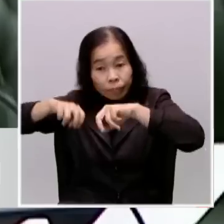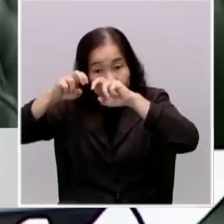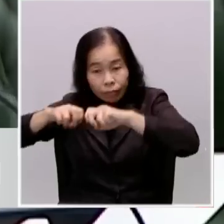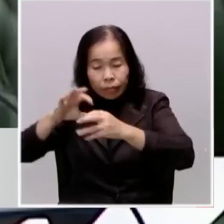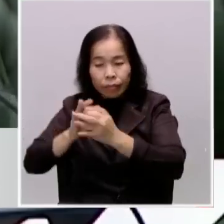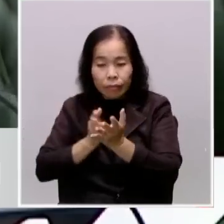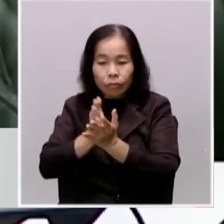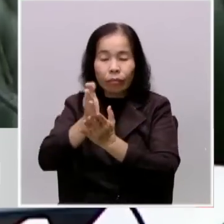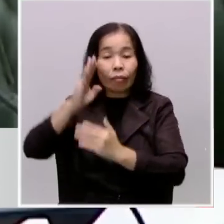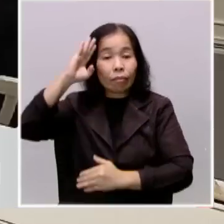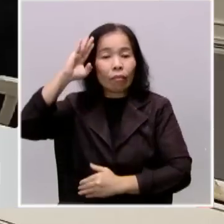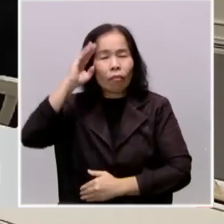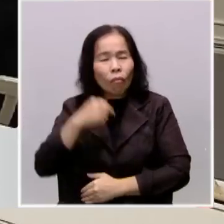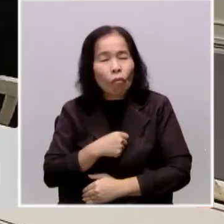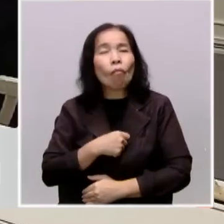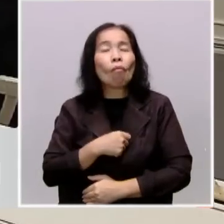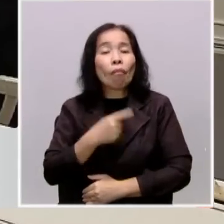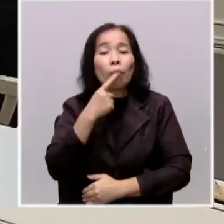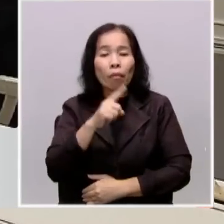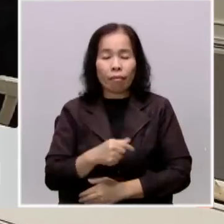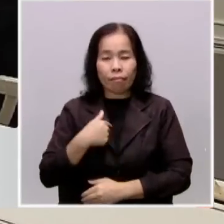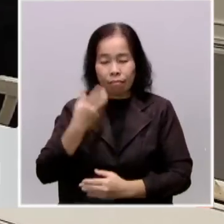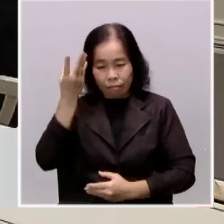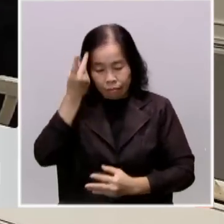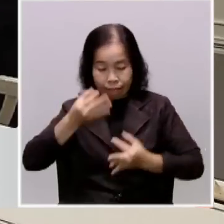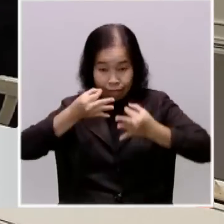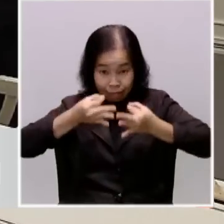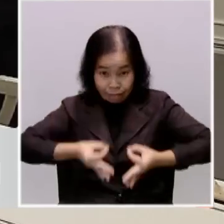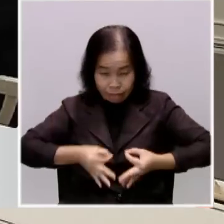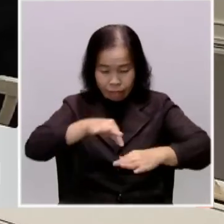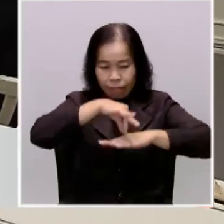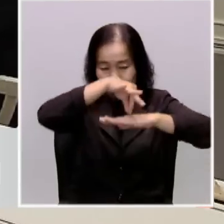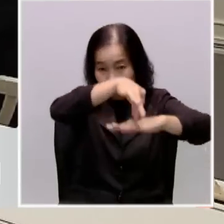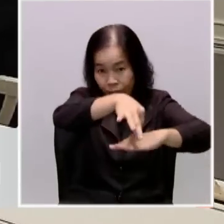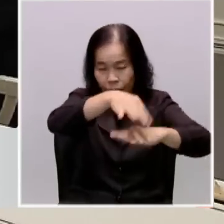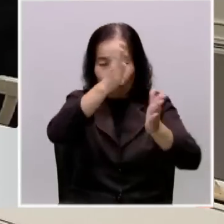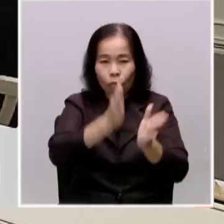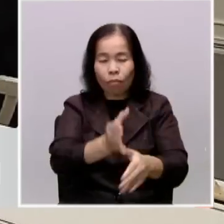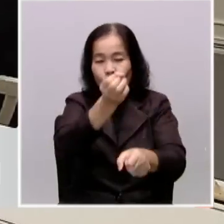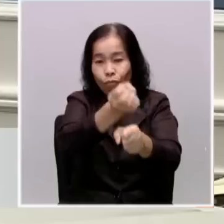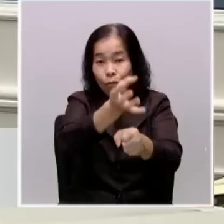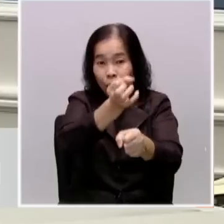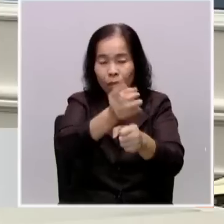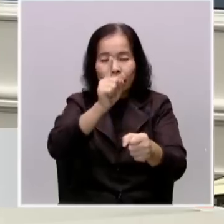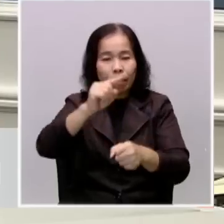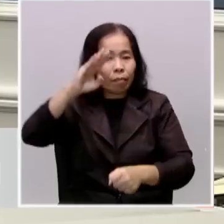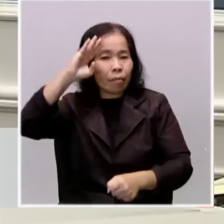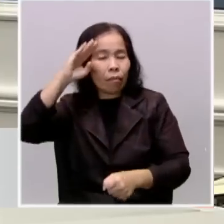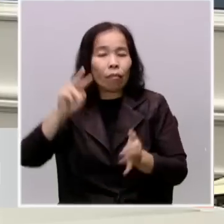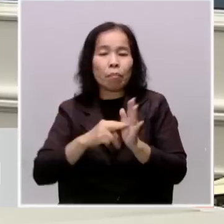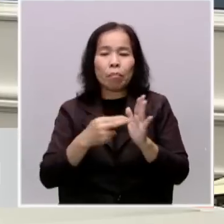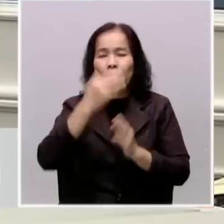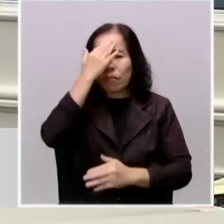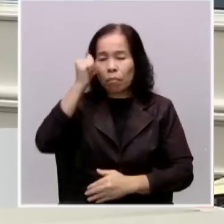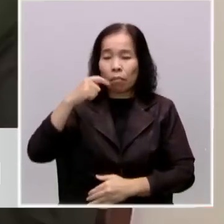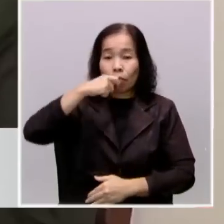การทหารก็ให้ความเห็นนะคะว่าการตัดสินใจแต่งตั้งนายพลระดับสูงเข้ามาคุมทัพเองนั้นส่วนหนึ่งมีชนวนมาจากการที่ยูเ